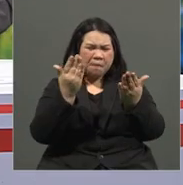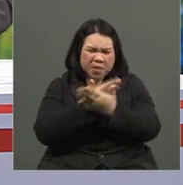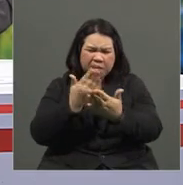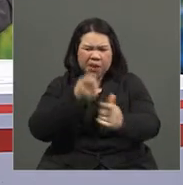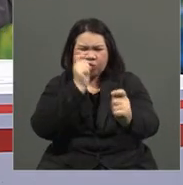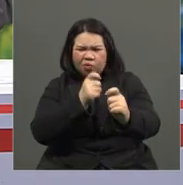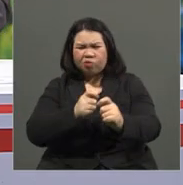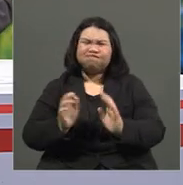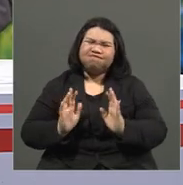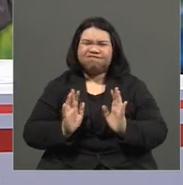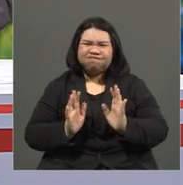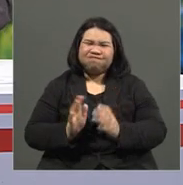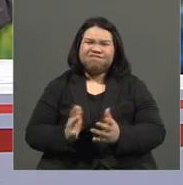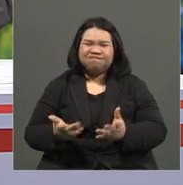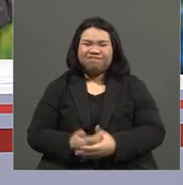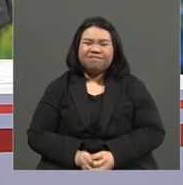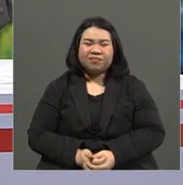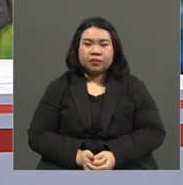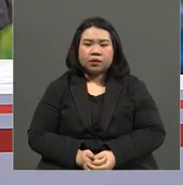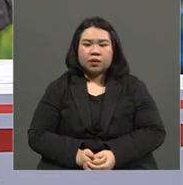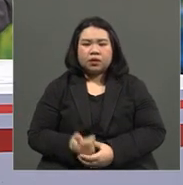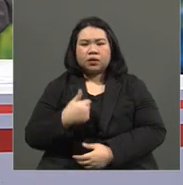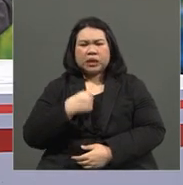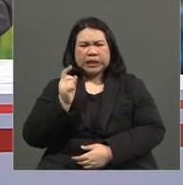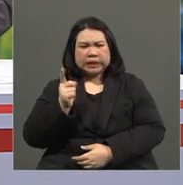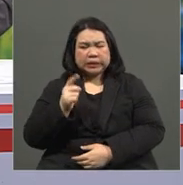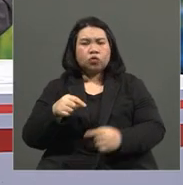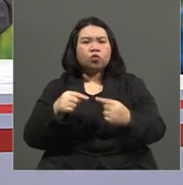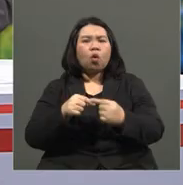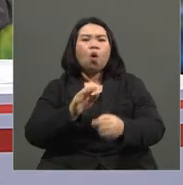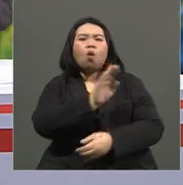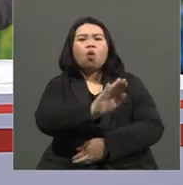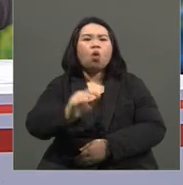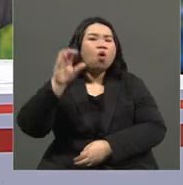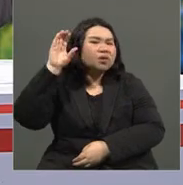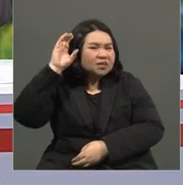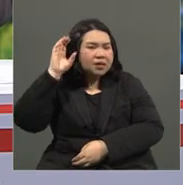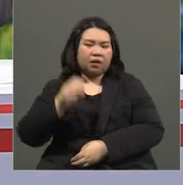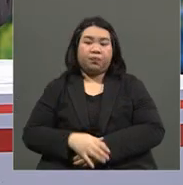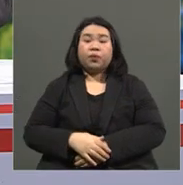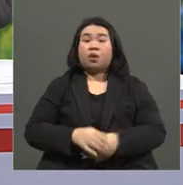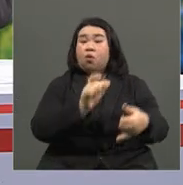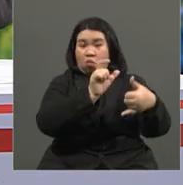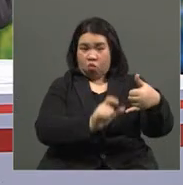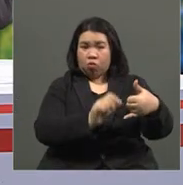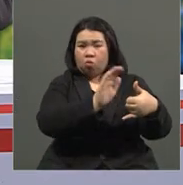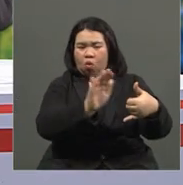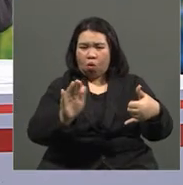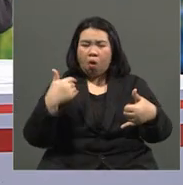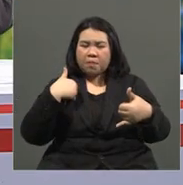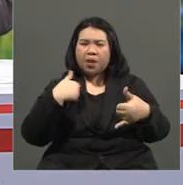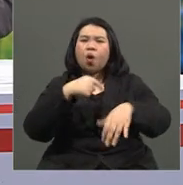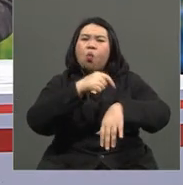เต้องทำใหม่งานงอกนะเงานงอกก็เลยแบบคือแต่มันเป็นความเชื่อไงใช่ครับอย่างที่บอกว่าคนแต่ละคนเนี่ยมันมีช่วง